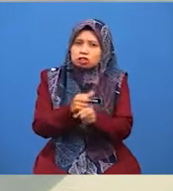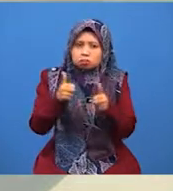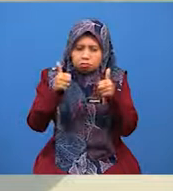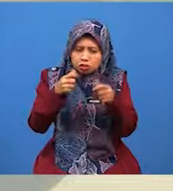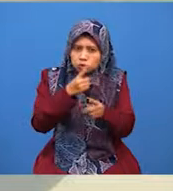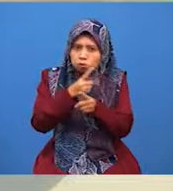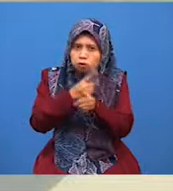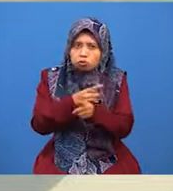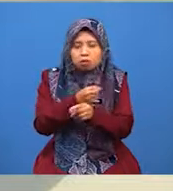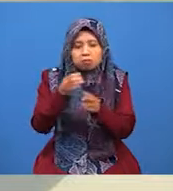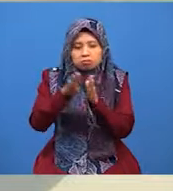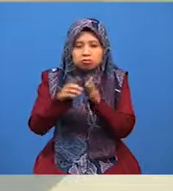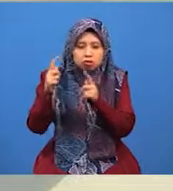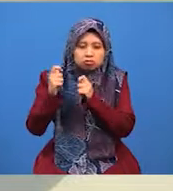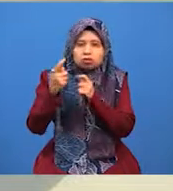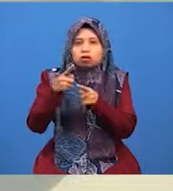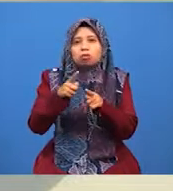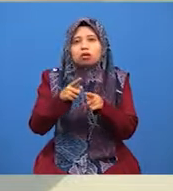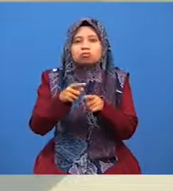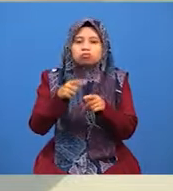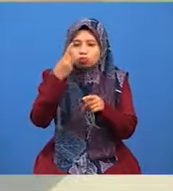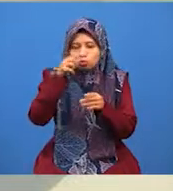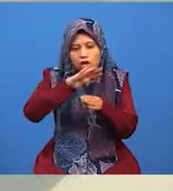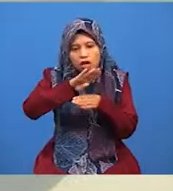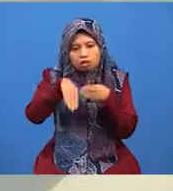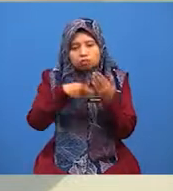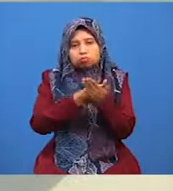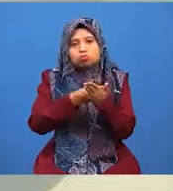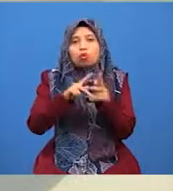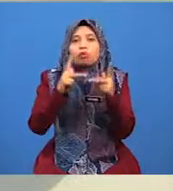serta bertanggungjawab demi kebaikan keluarganya.